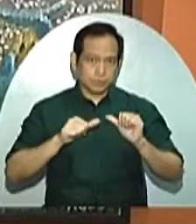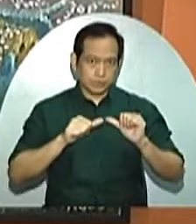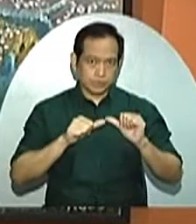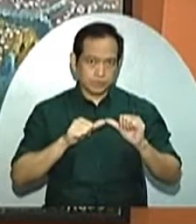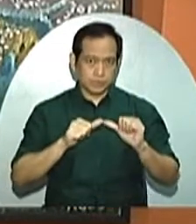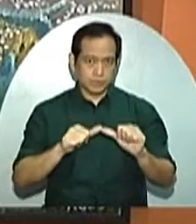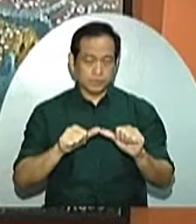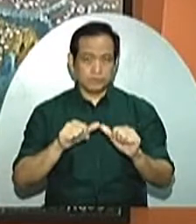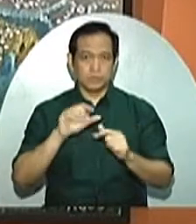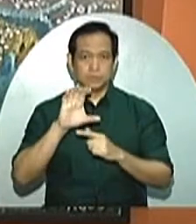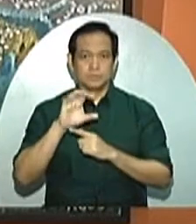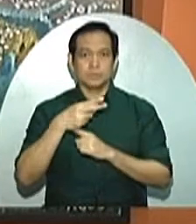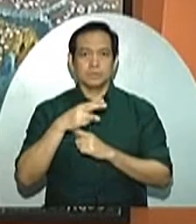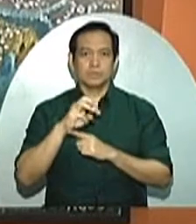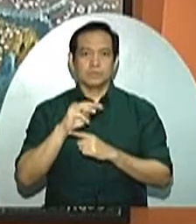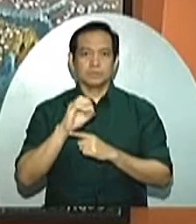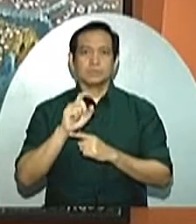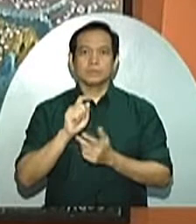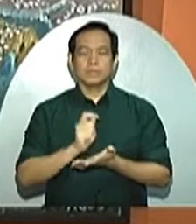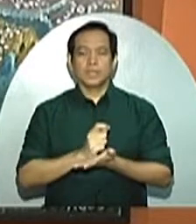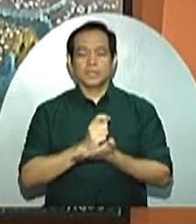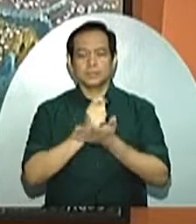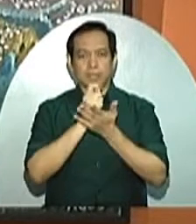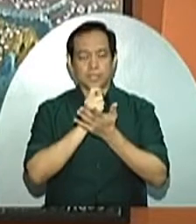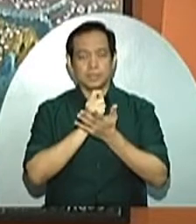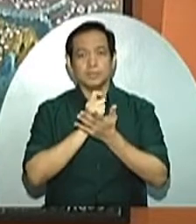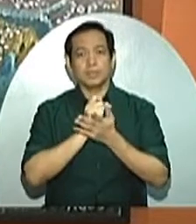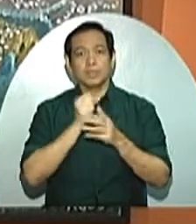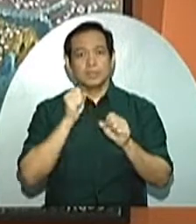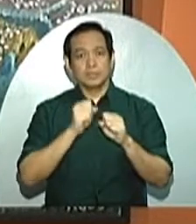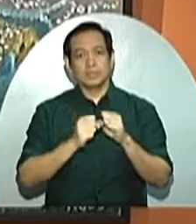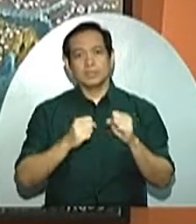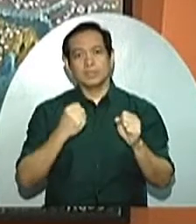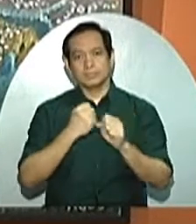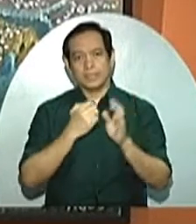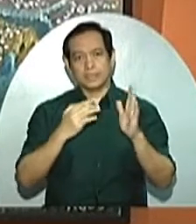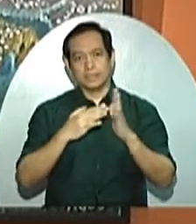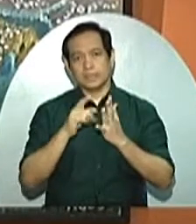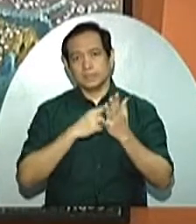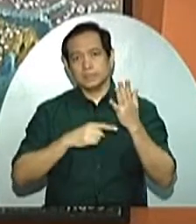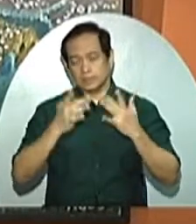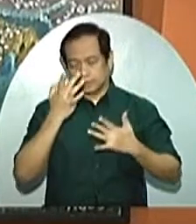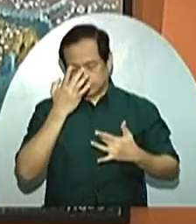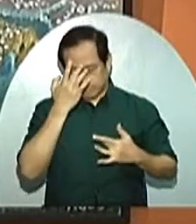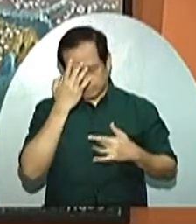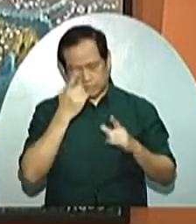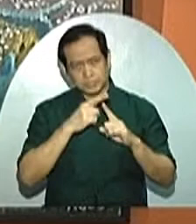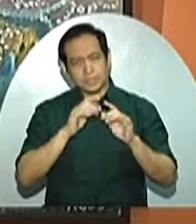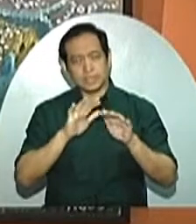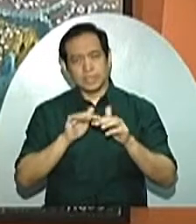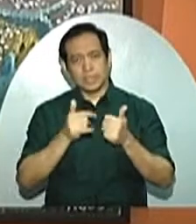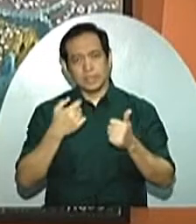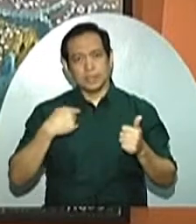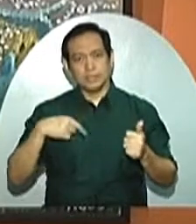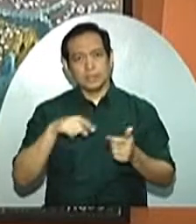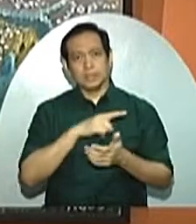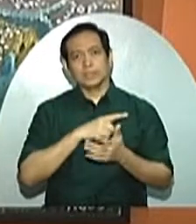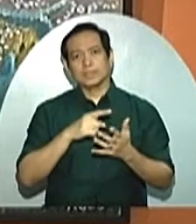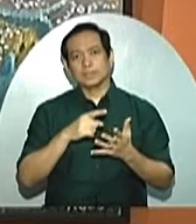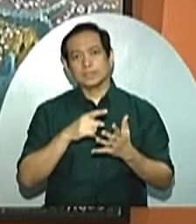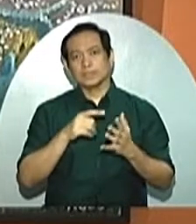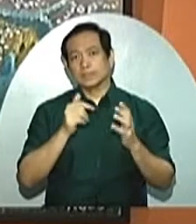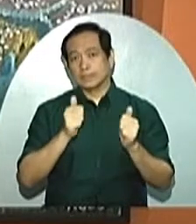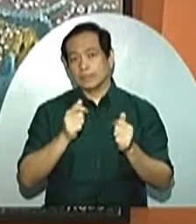Magtuloy-tuloy ang kanilang chemotherapy sessions para malabanan ang kanilang mga sakit. Ngunit paano nila makakamit